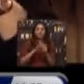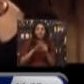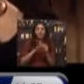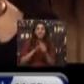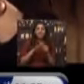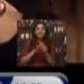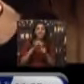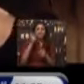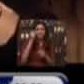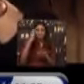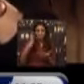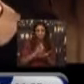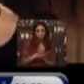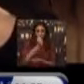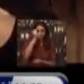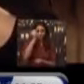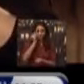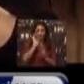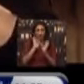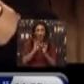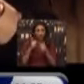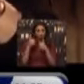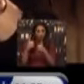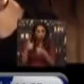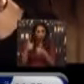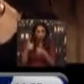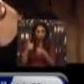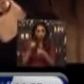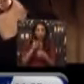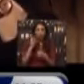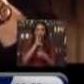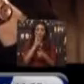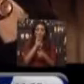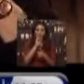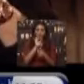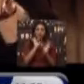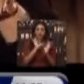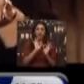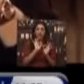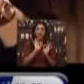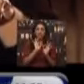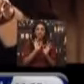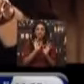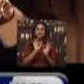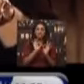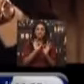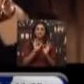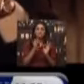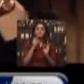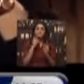وبينقصنا بعض المشاعر. اعتقد المنتج الجيد كمان